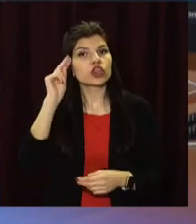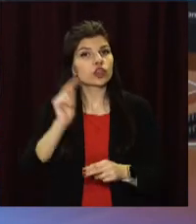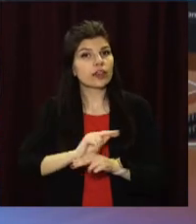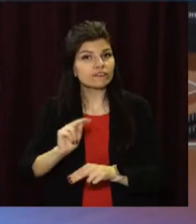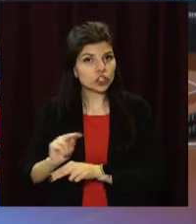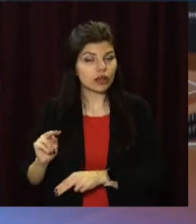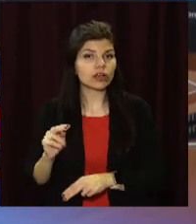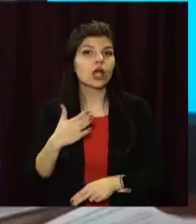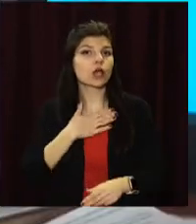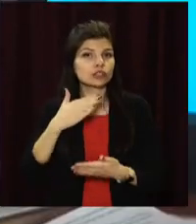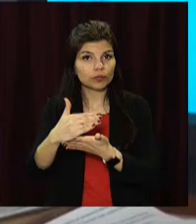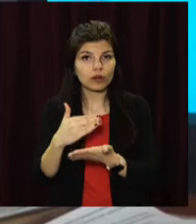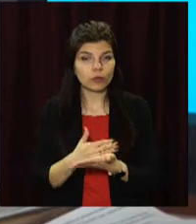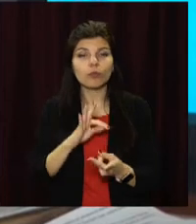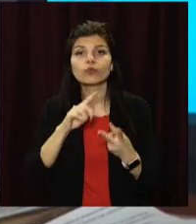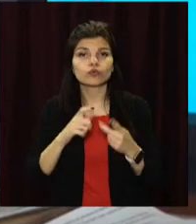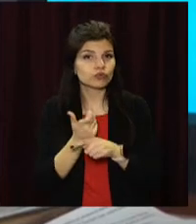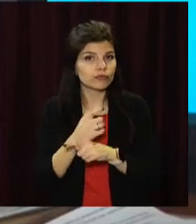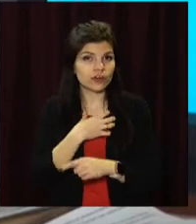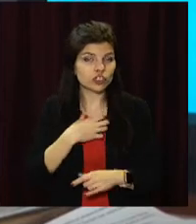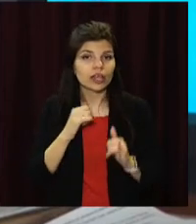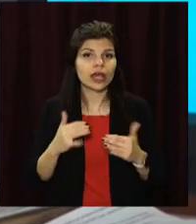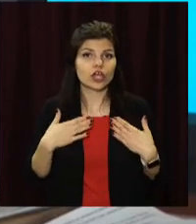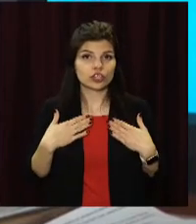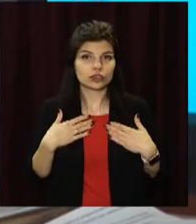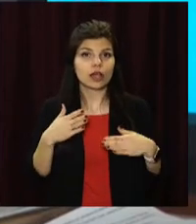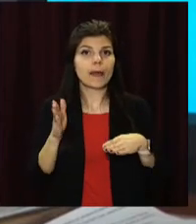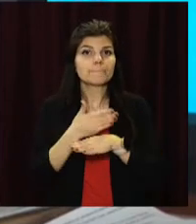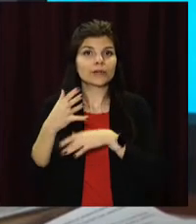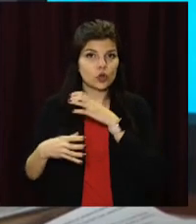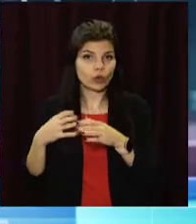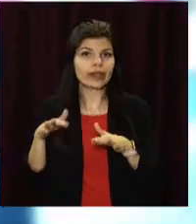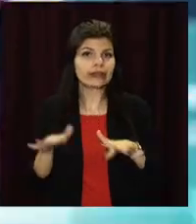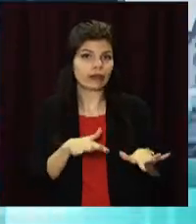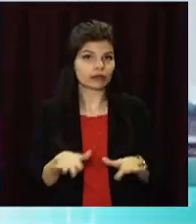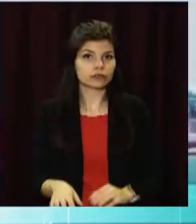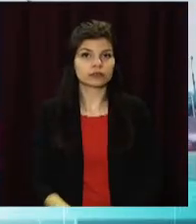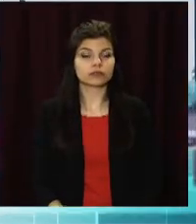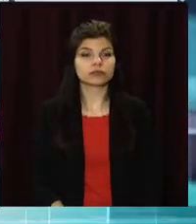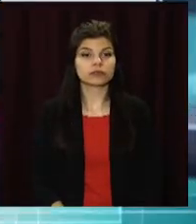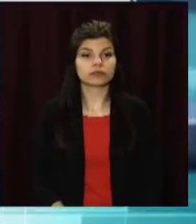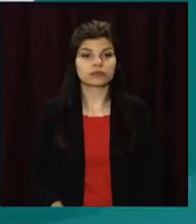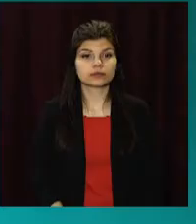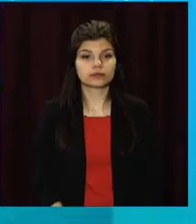навчальних наших програм. По-друге, це дуже важливо для нашої міжнародної діяльності.